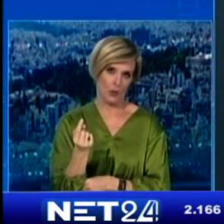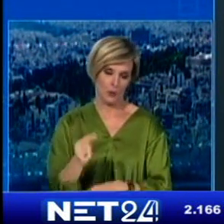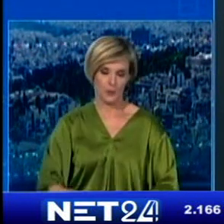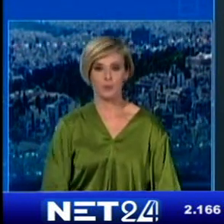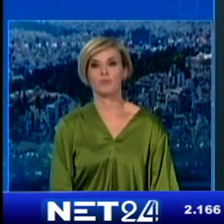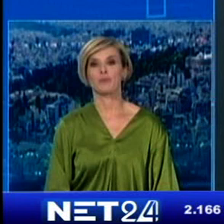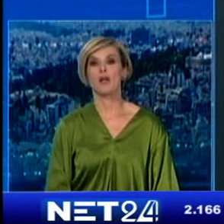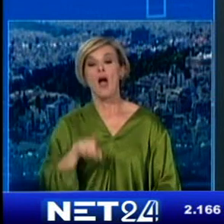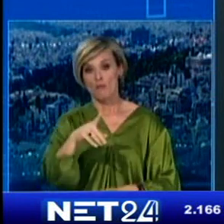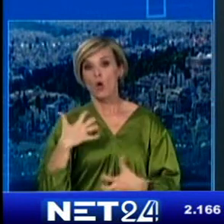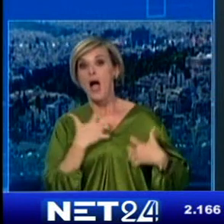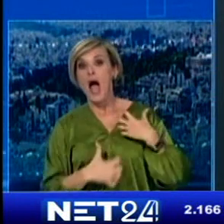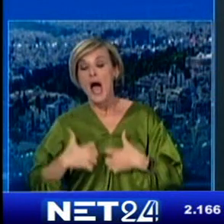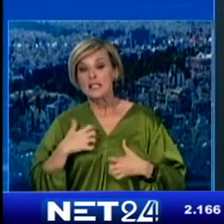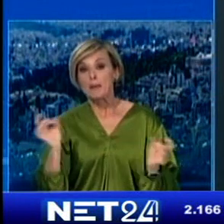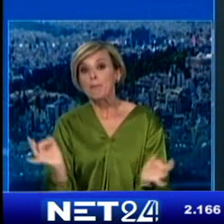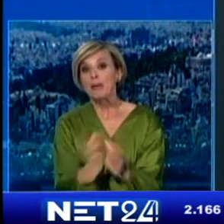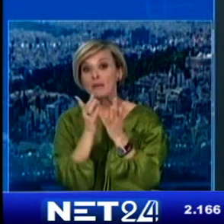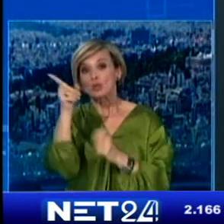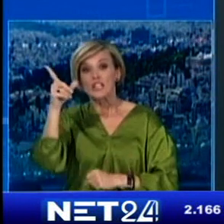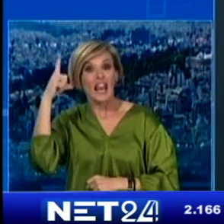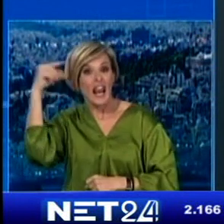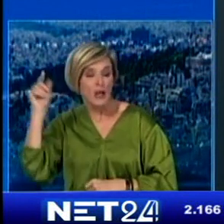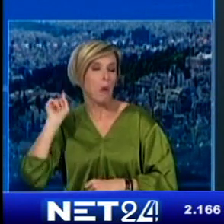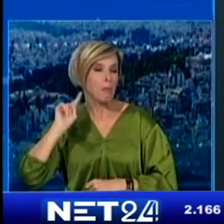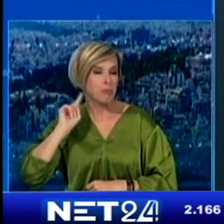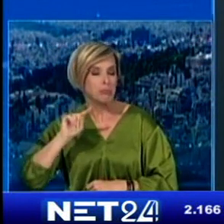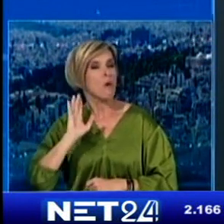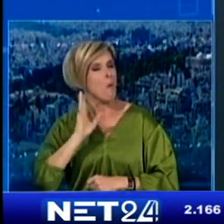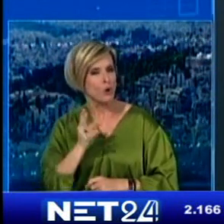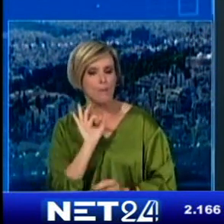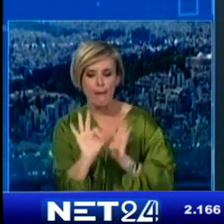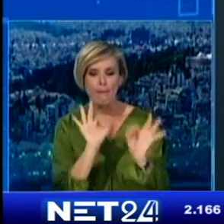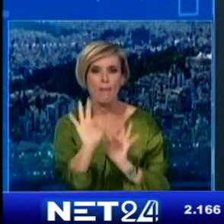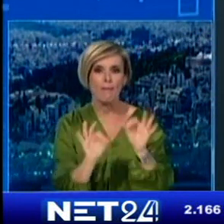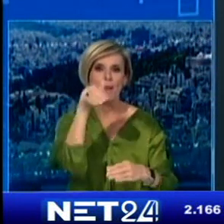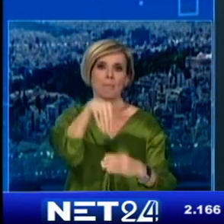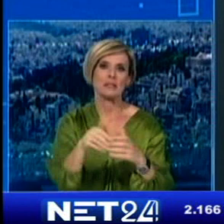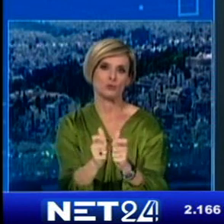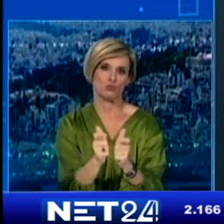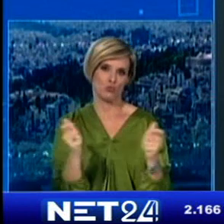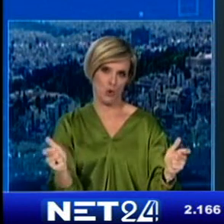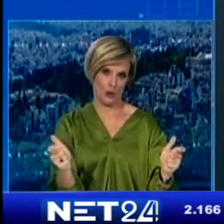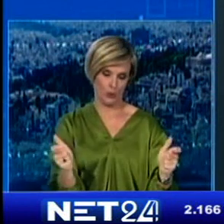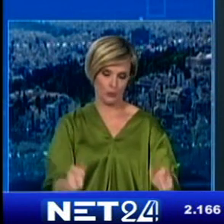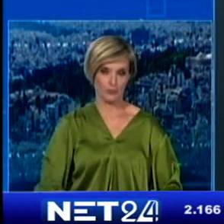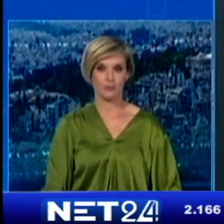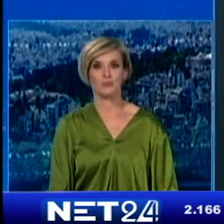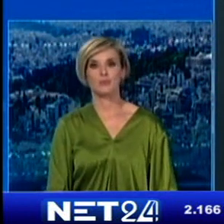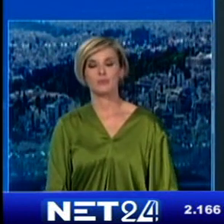σχολεία. Αυτά είναι η λογική που ανέπτυξαν οι ειδικοί χθες το βράδυ και γι' αυτό προχωρήσαμε και σε αυτή την αλλαγή όσον αφορά στη λειτουργία των